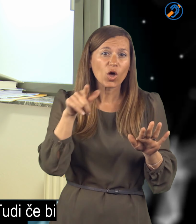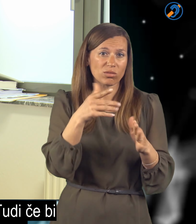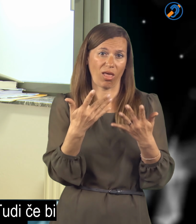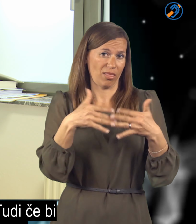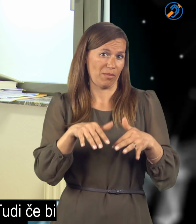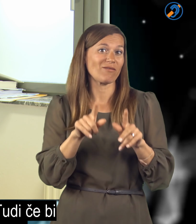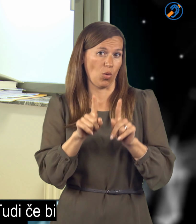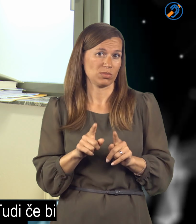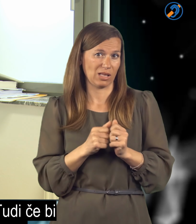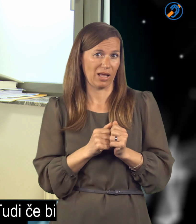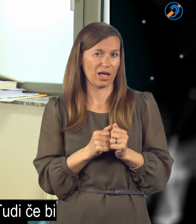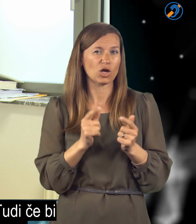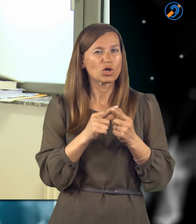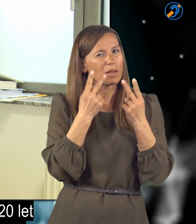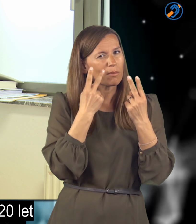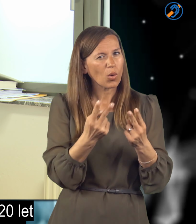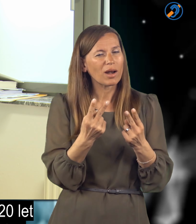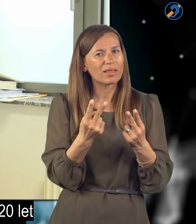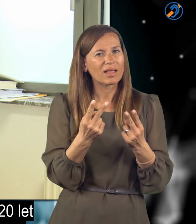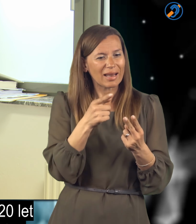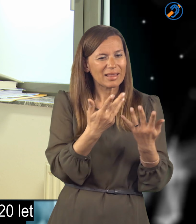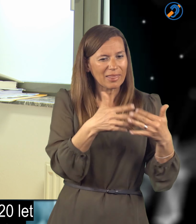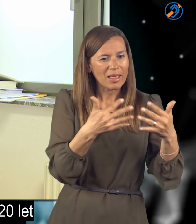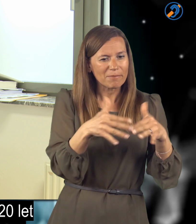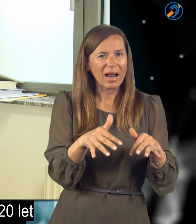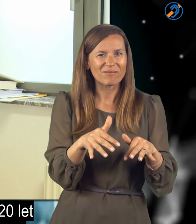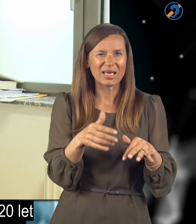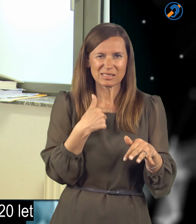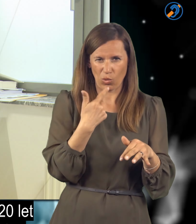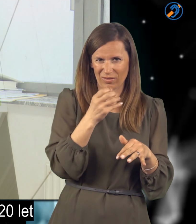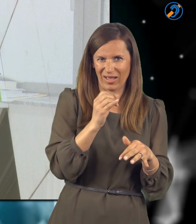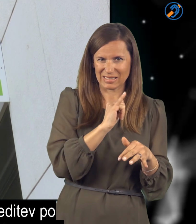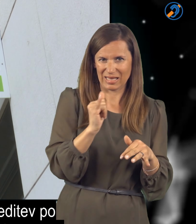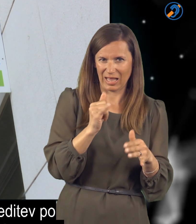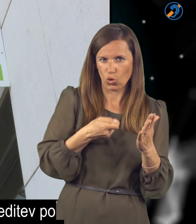bi gledali te naprave, ki smo jih zdaj 20 let ustavljali, te bahe,